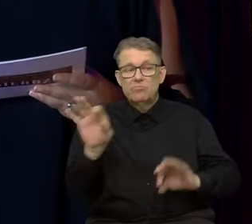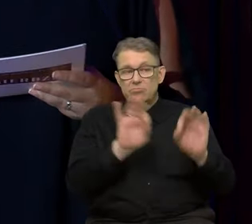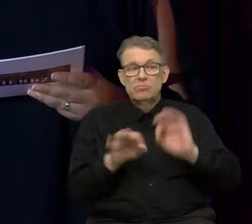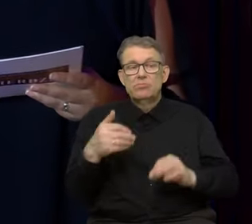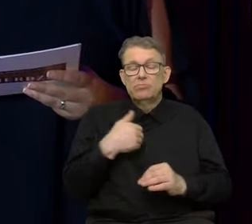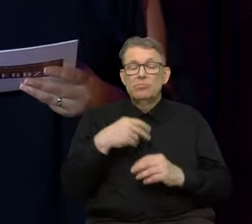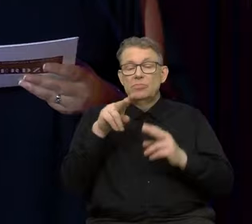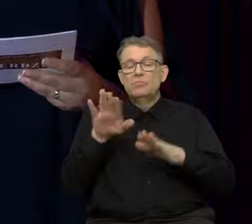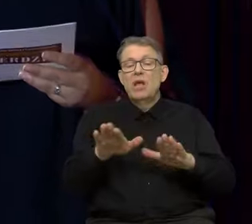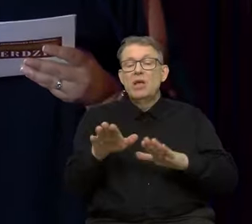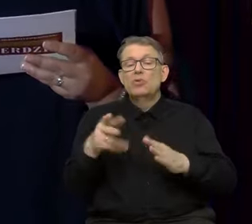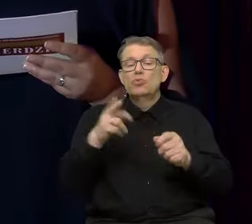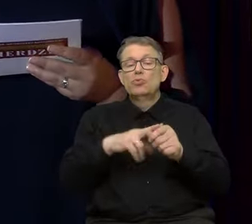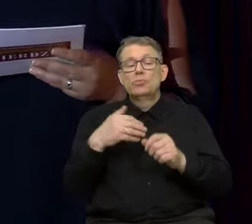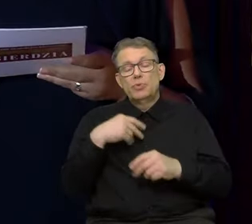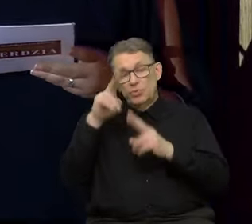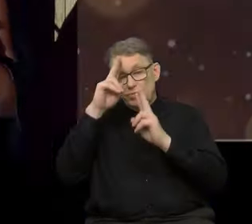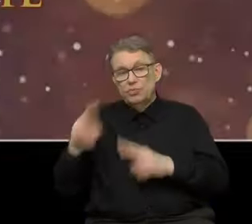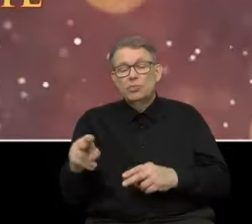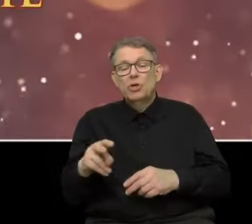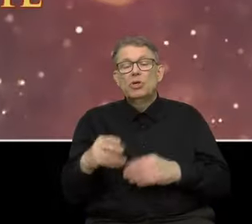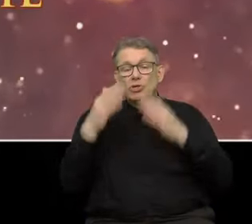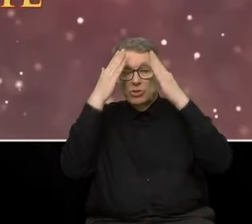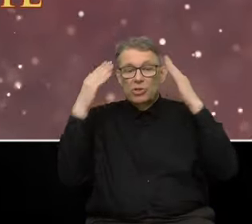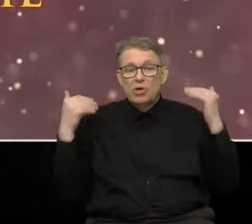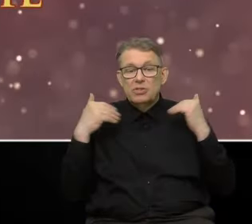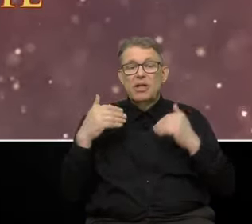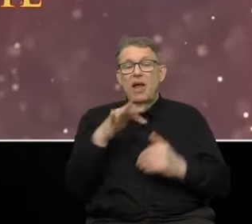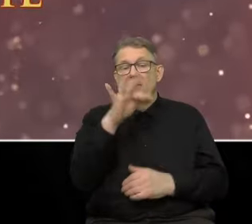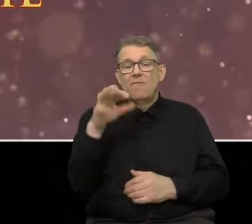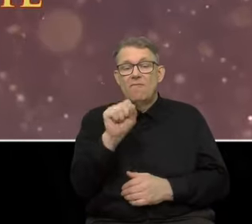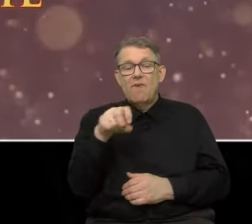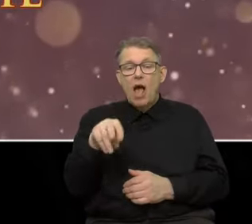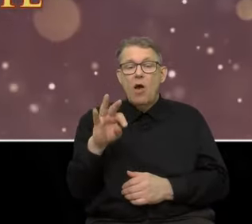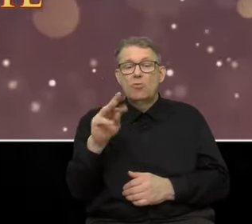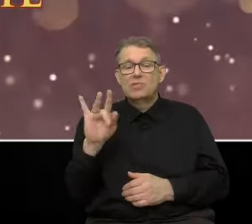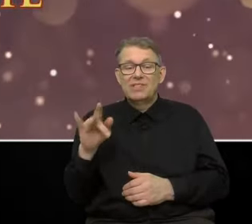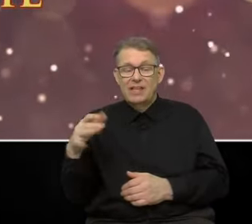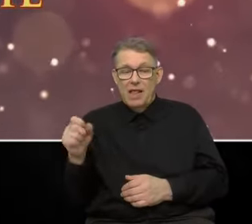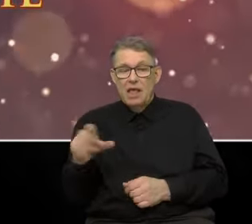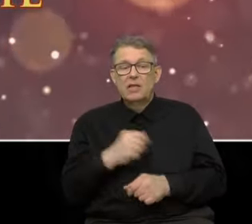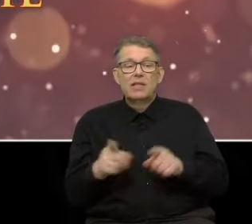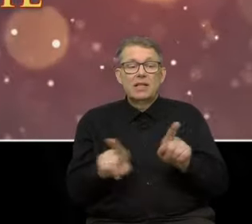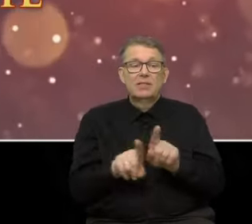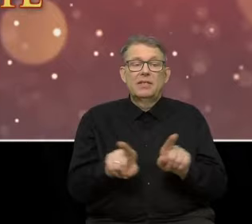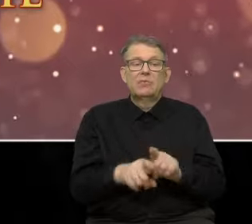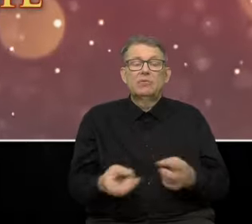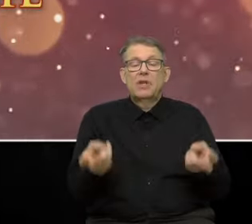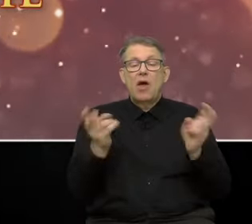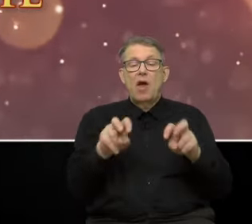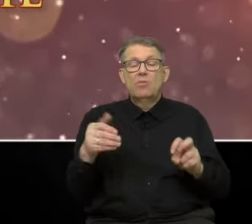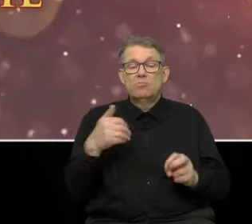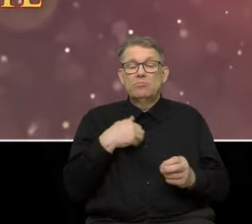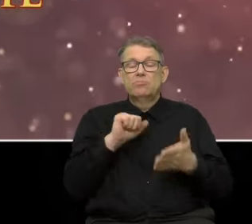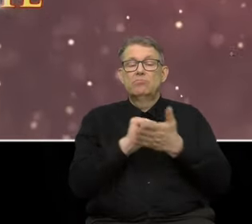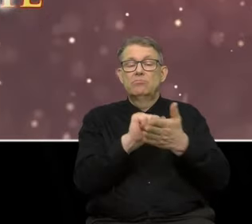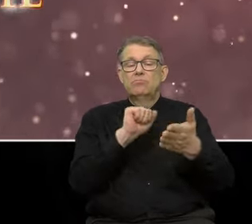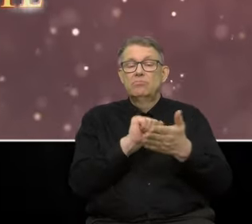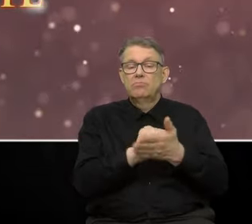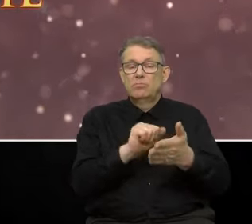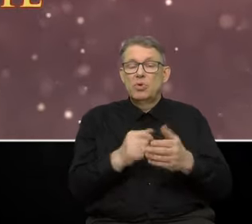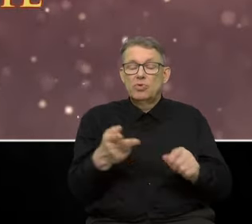siostra Faustyna. Laureat założył też grupę wydawniczą Divine Mercy Publication, która w